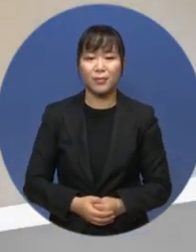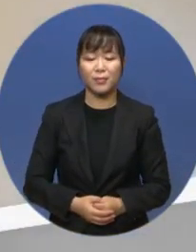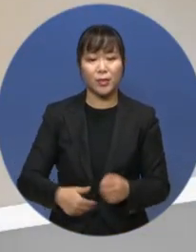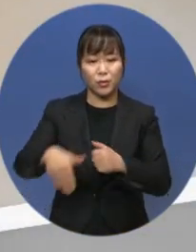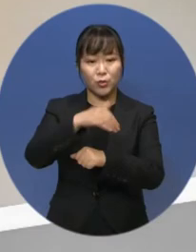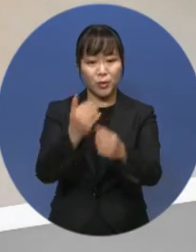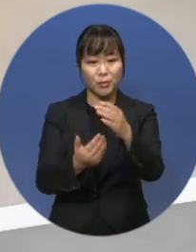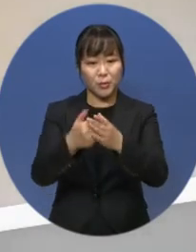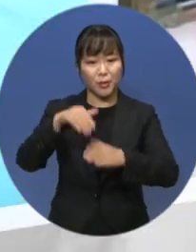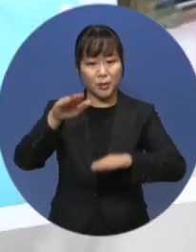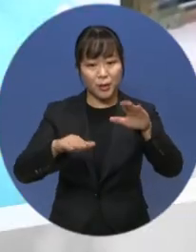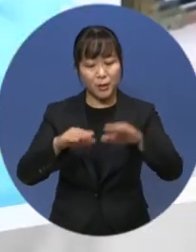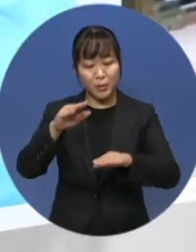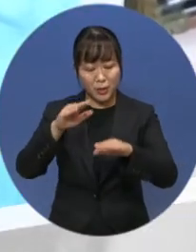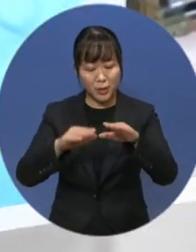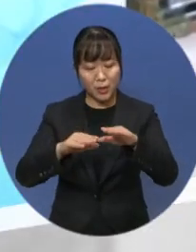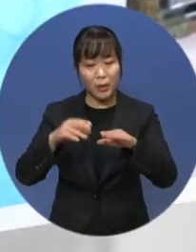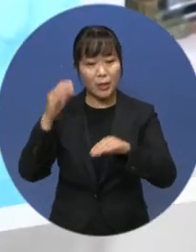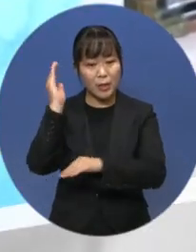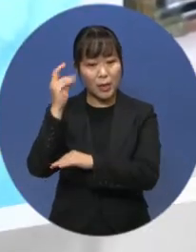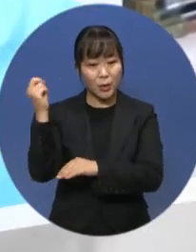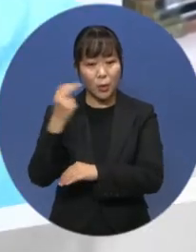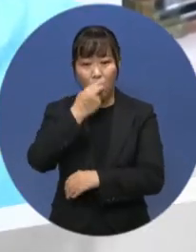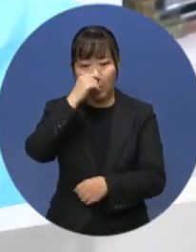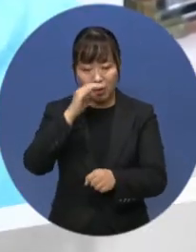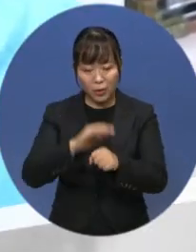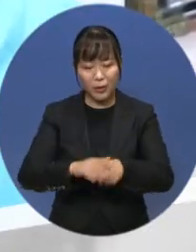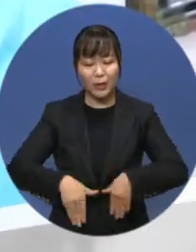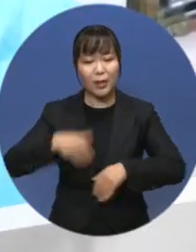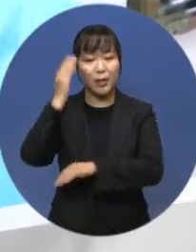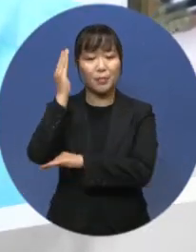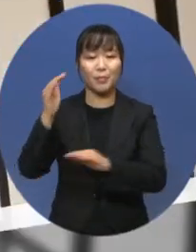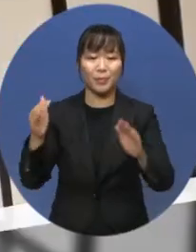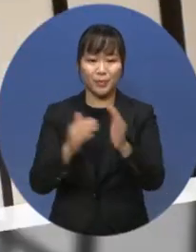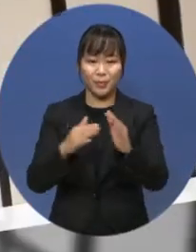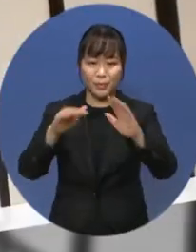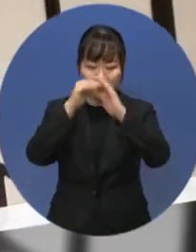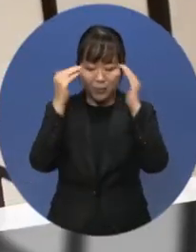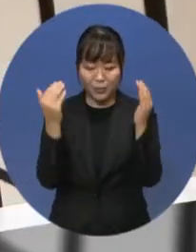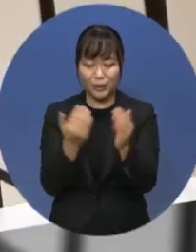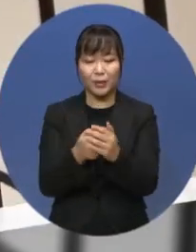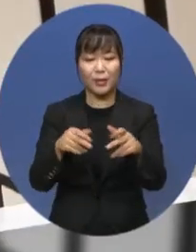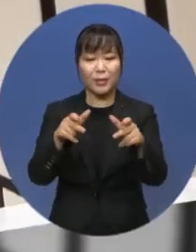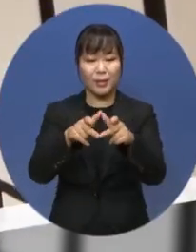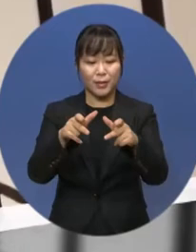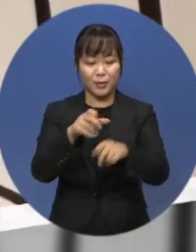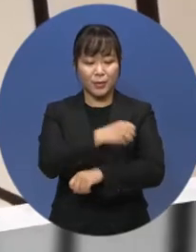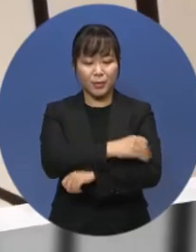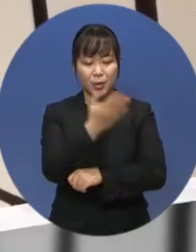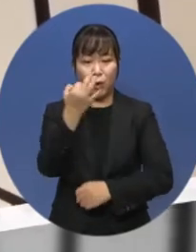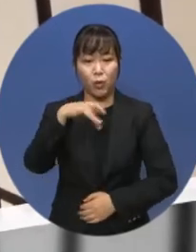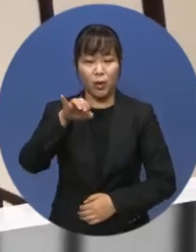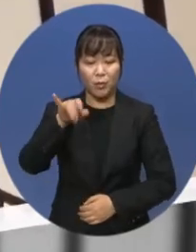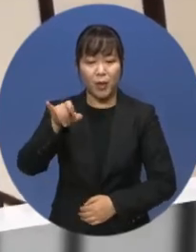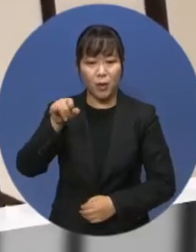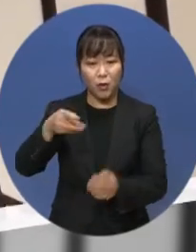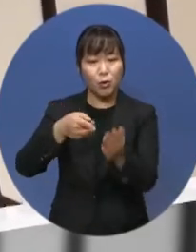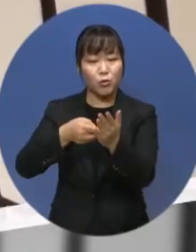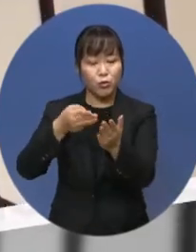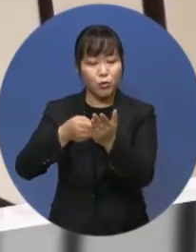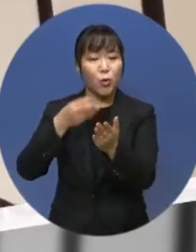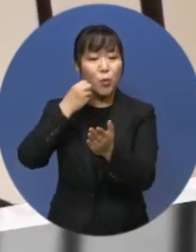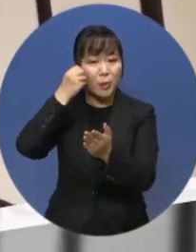우리 주변에서 일어나는 불공정한 사례부터 억울한 사연, 따뜻한 미담까지 장애인신문과